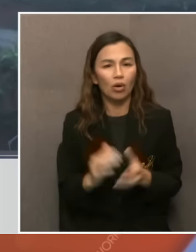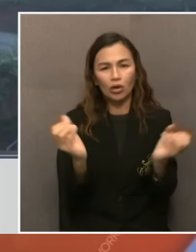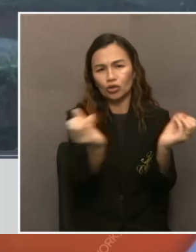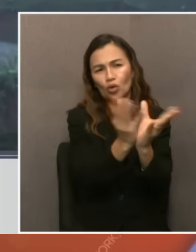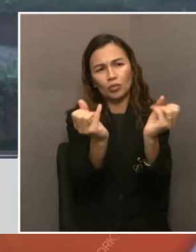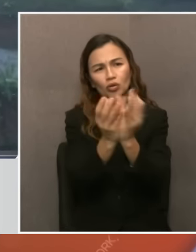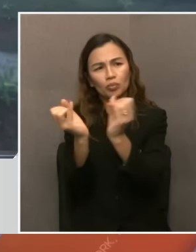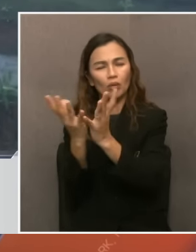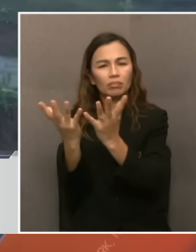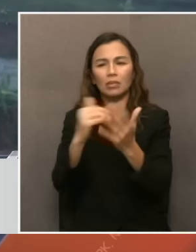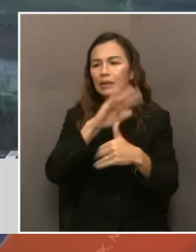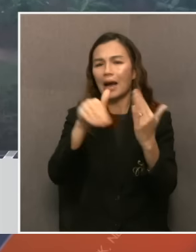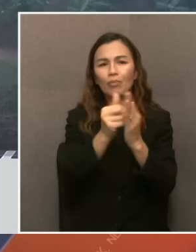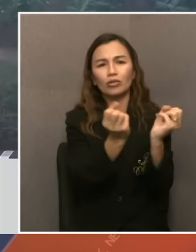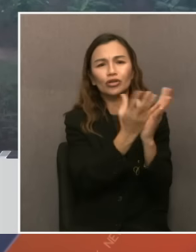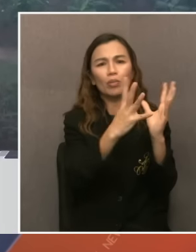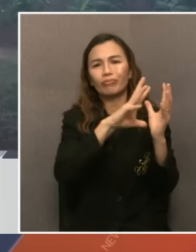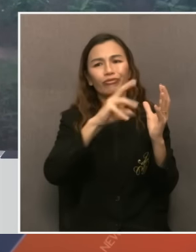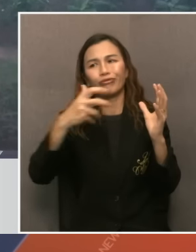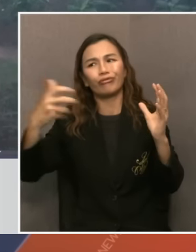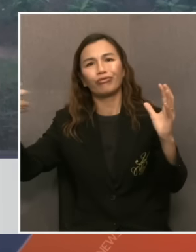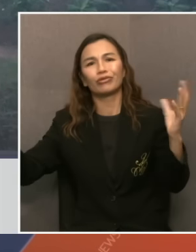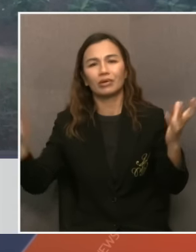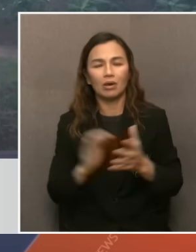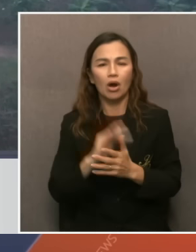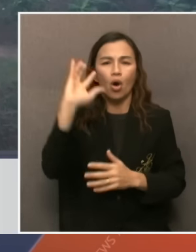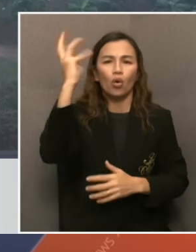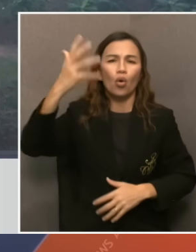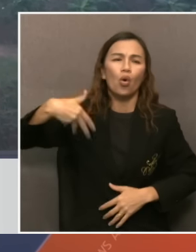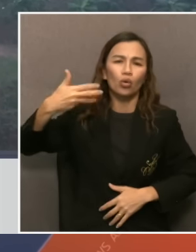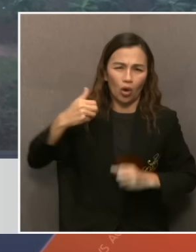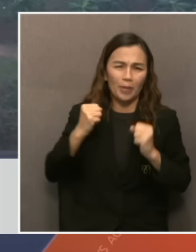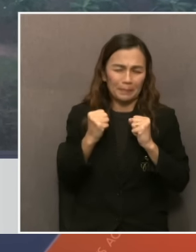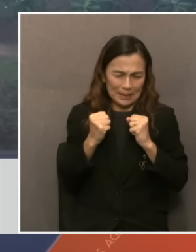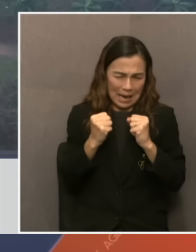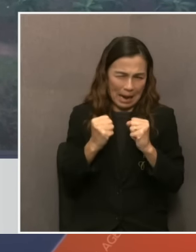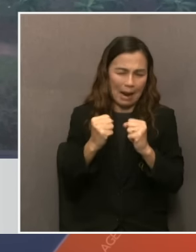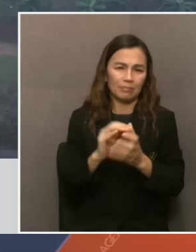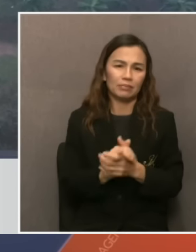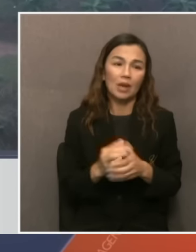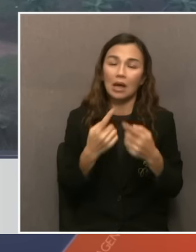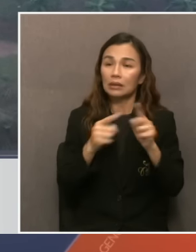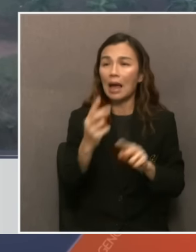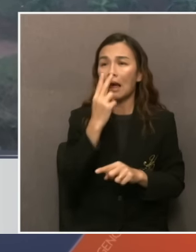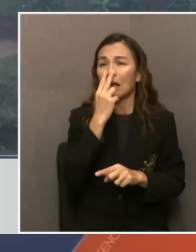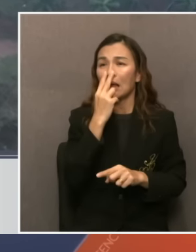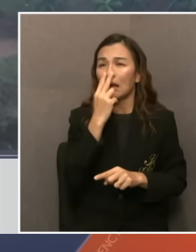ยครับเพราะฉะนั้นคำแนะนำตอนนี้ก็คือเรื่องลดโลกร้อนเนี่ยพยายามให้เต็มที่เถอะแต่มันไม่เห็นผลภายใน